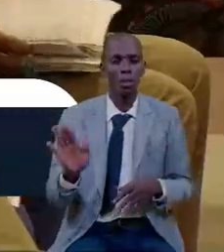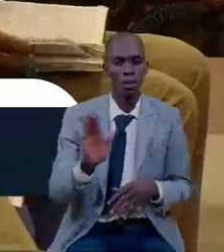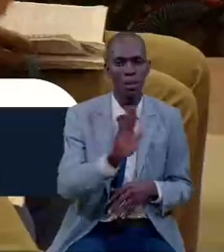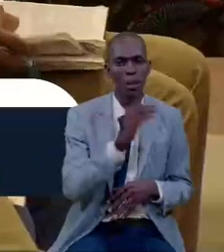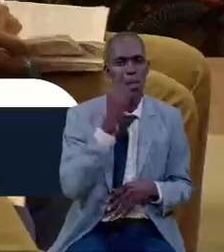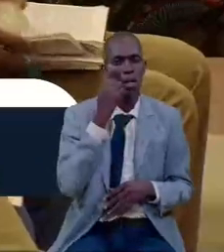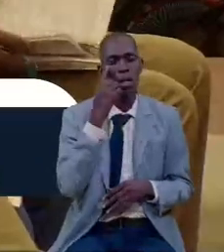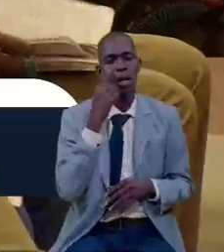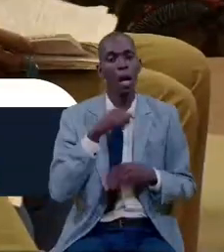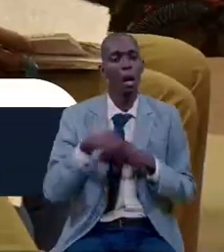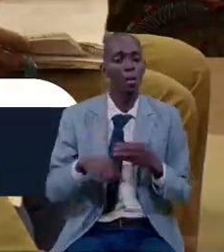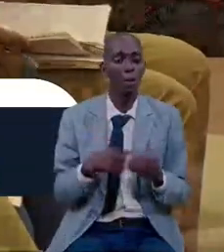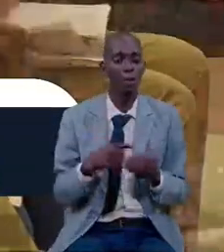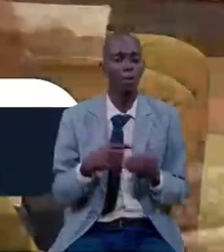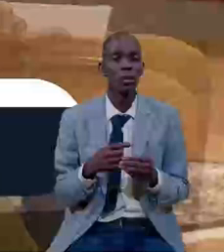18.